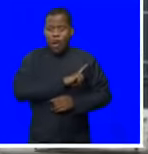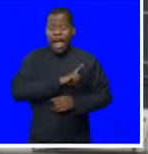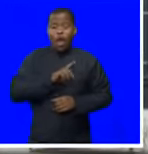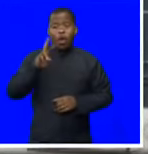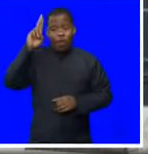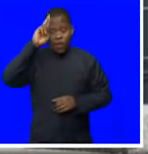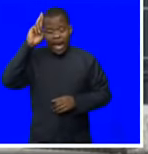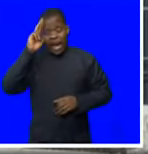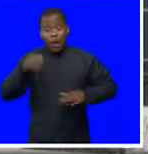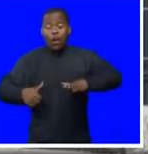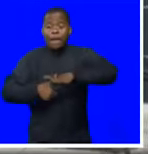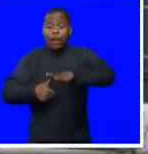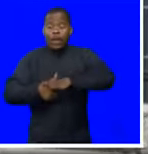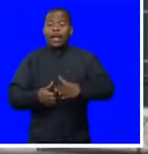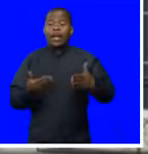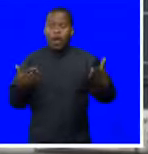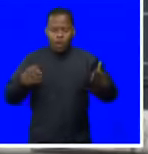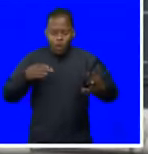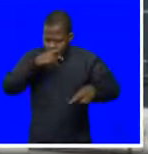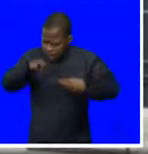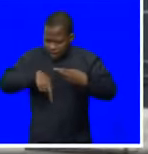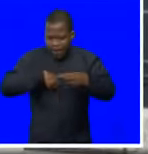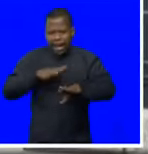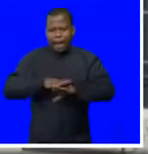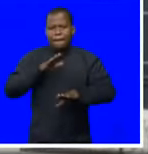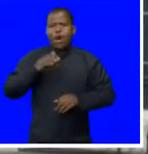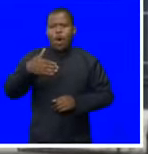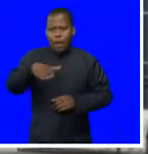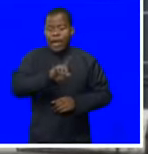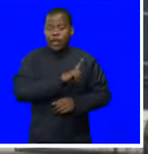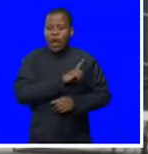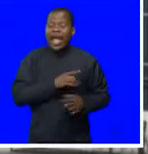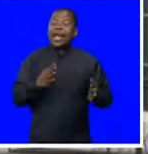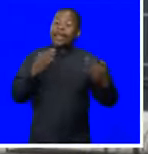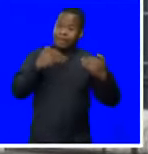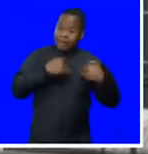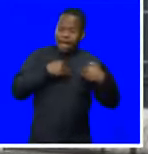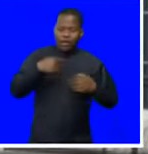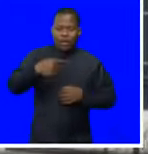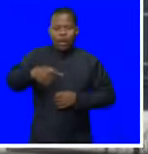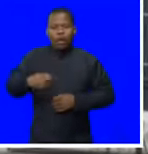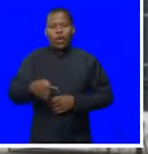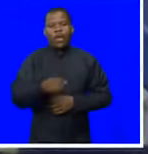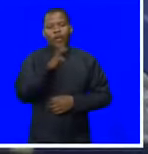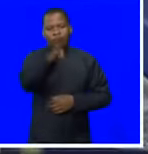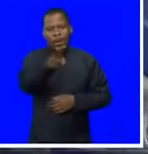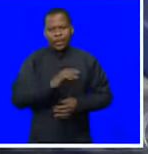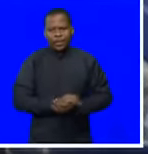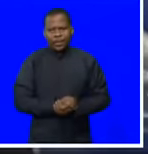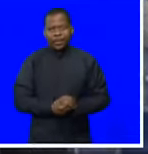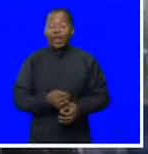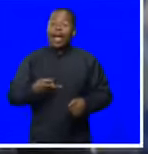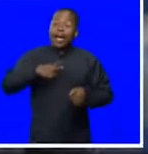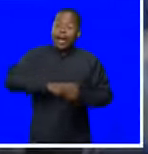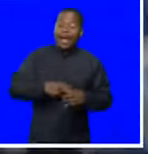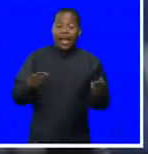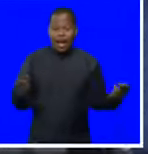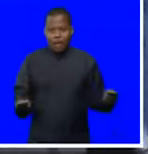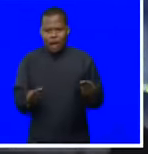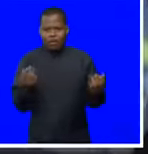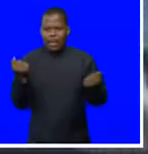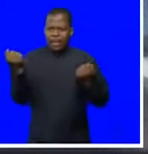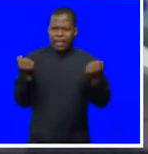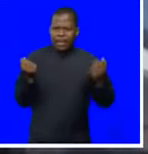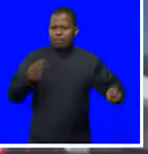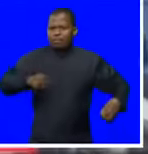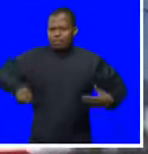bashayeli ukuthi asihloniphe I level crossing ngaleyo ndlela sitawusebenza siphephile siphephe kanye naso sivu. Nebashayeli ke bakhombise ukuthi